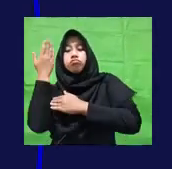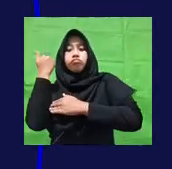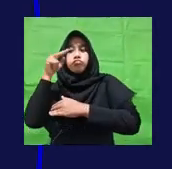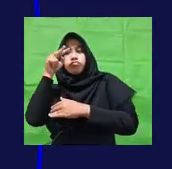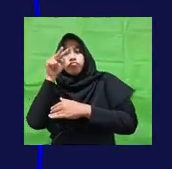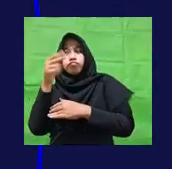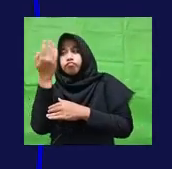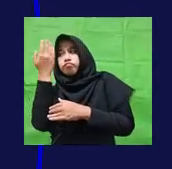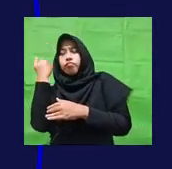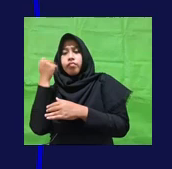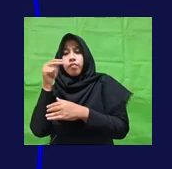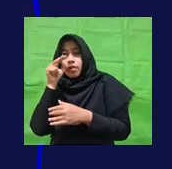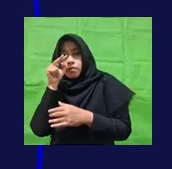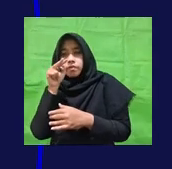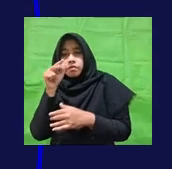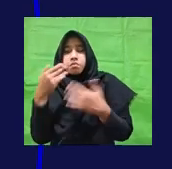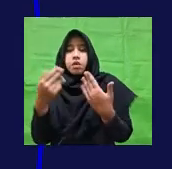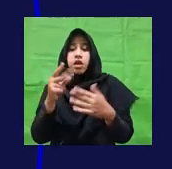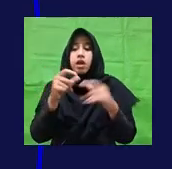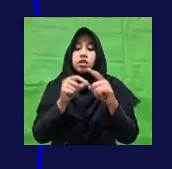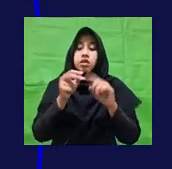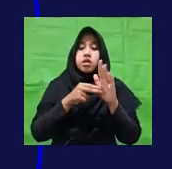residensi institusional yang ada di Jogja.